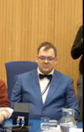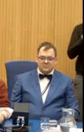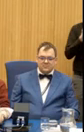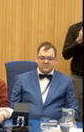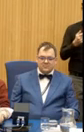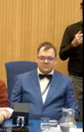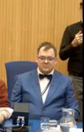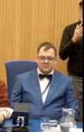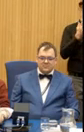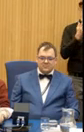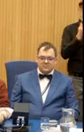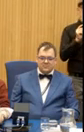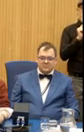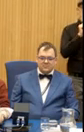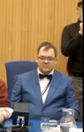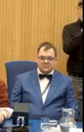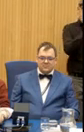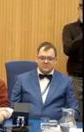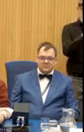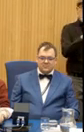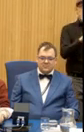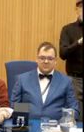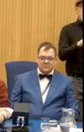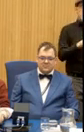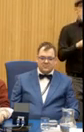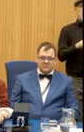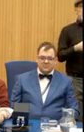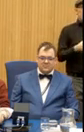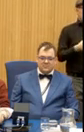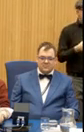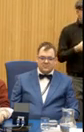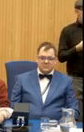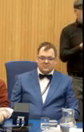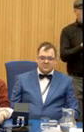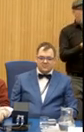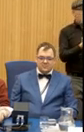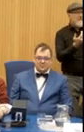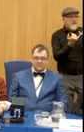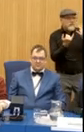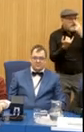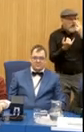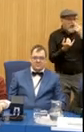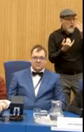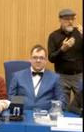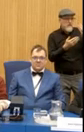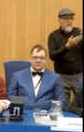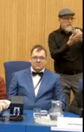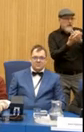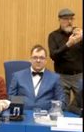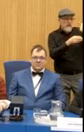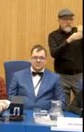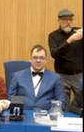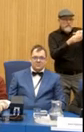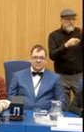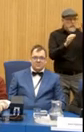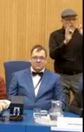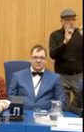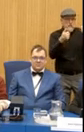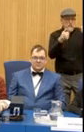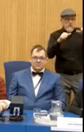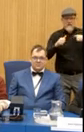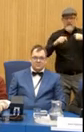Fragebogen wird unsere Bildungsarbeit beforscht. Wir haben geschaut, ob die Fragebögen